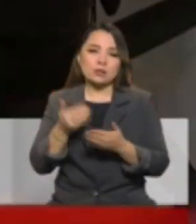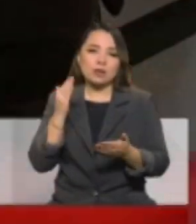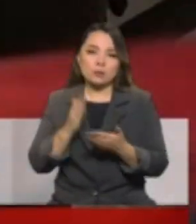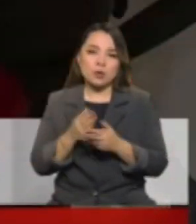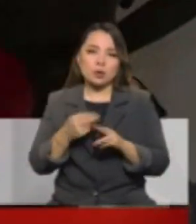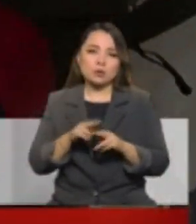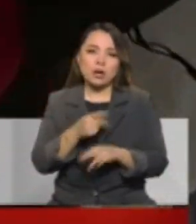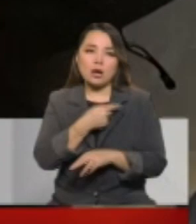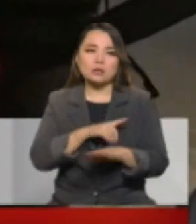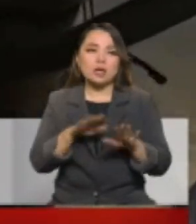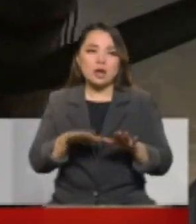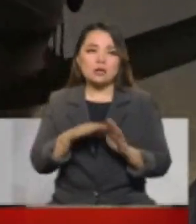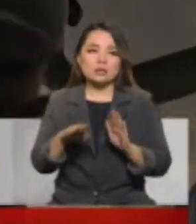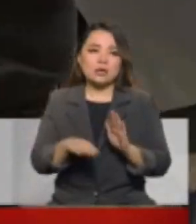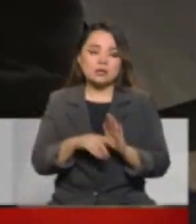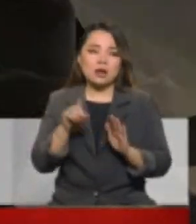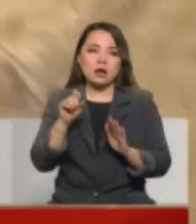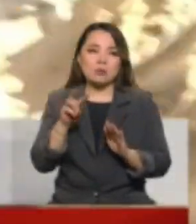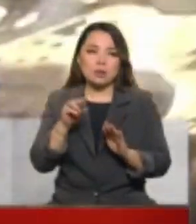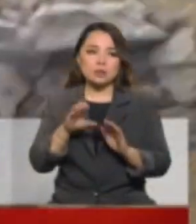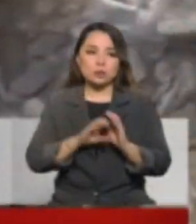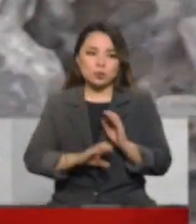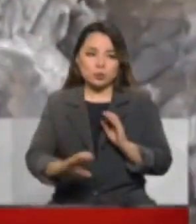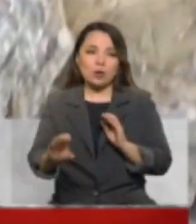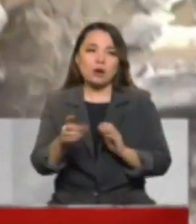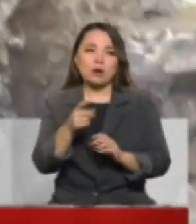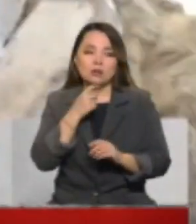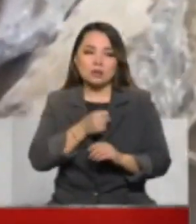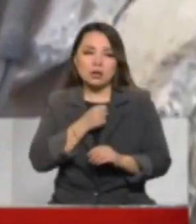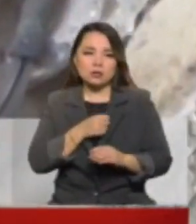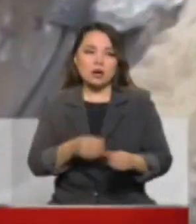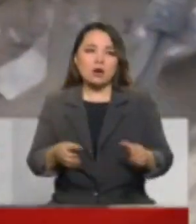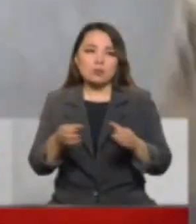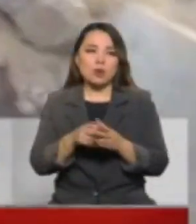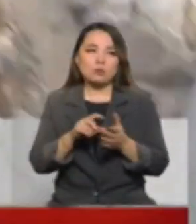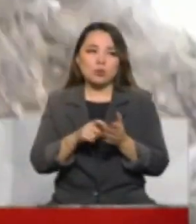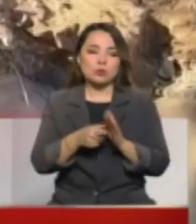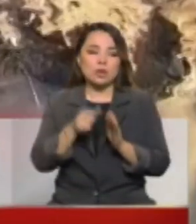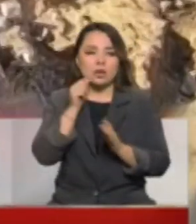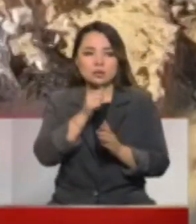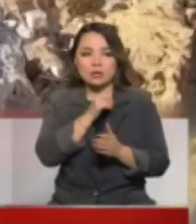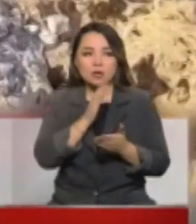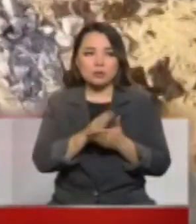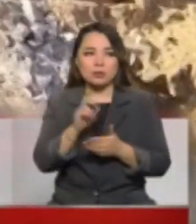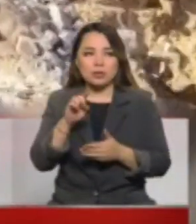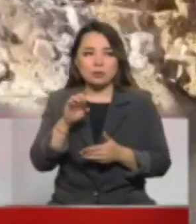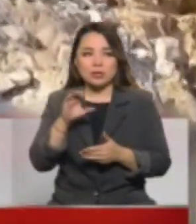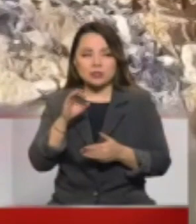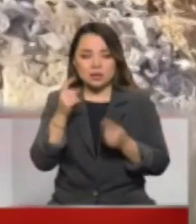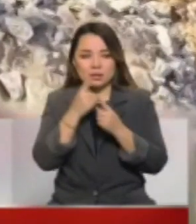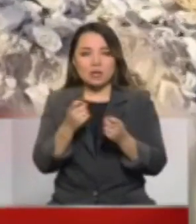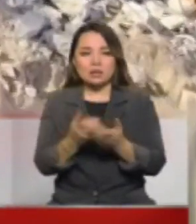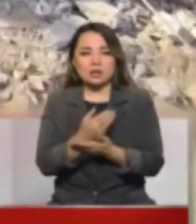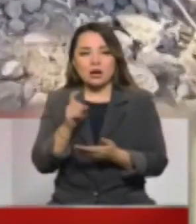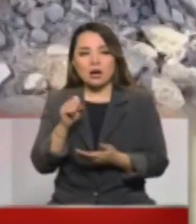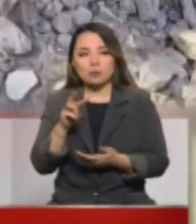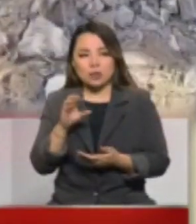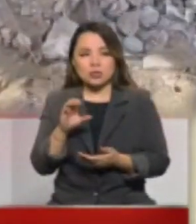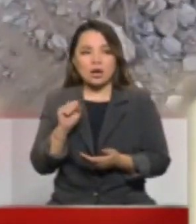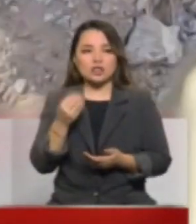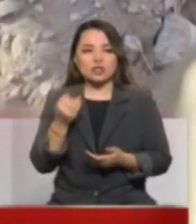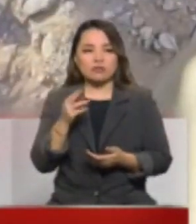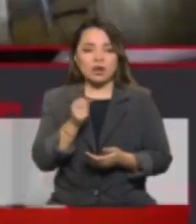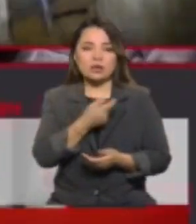Олардың айтуынша аурухана астында Хамастың туннельдері, қару-жарағы командалық пункті жасырынған. Ал BBC-дің хабарлауынша Хамас пен